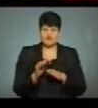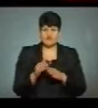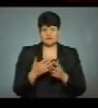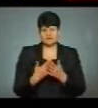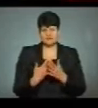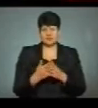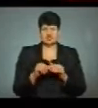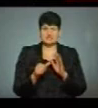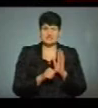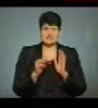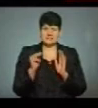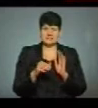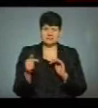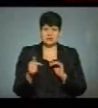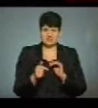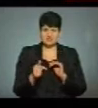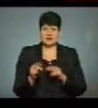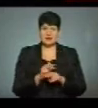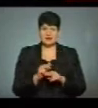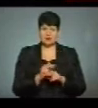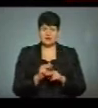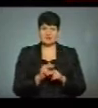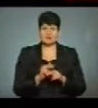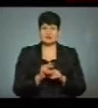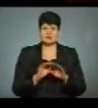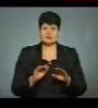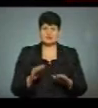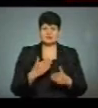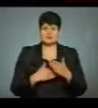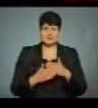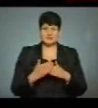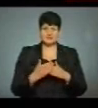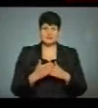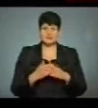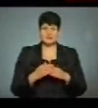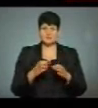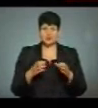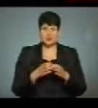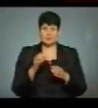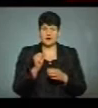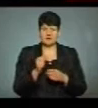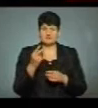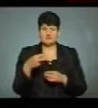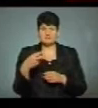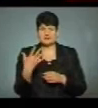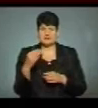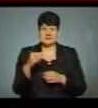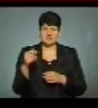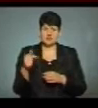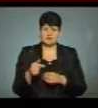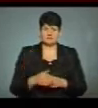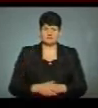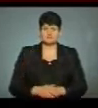середньому 16 тисяч гривень. На лікування дитини з інвалідністю підгрупи А виділяється 25 тисяч